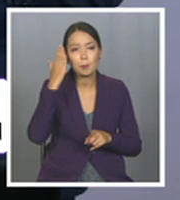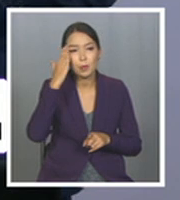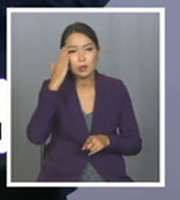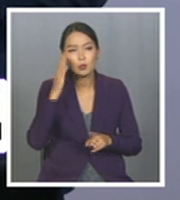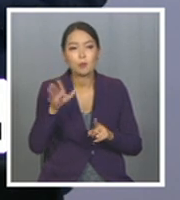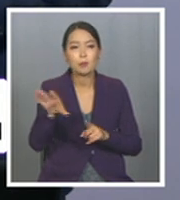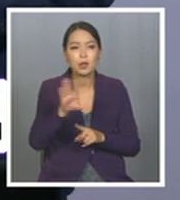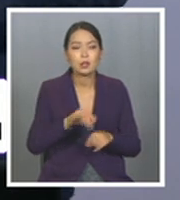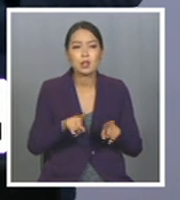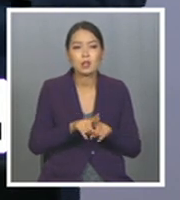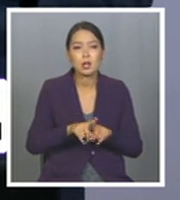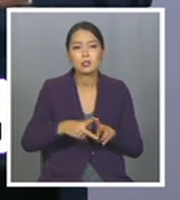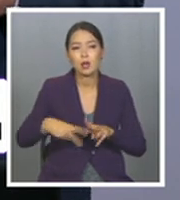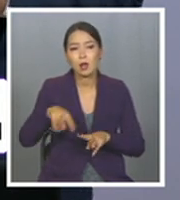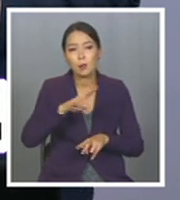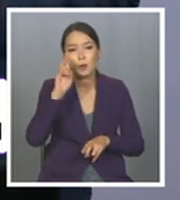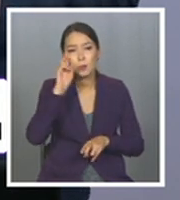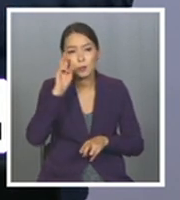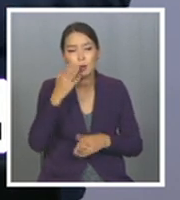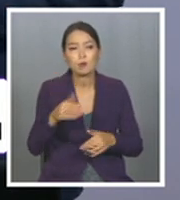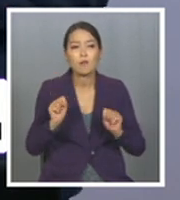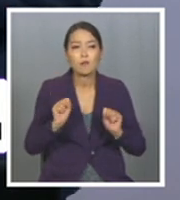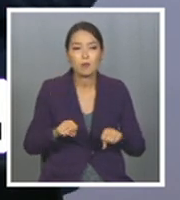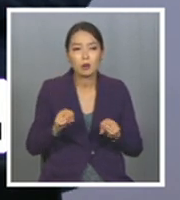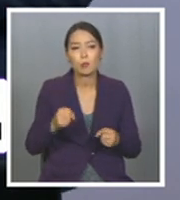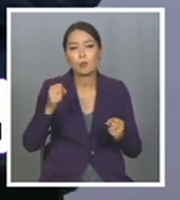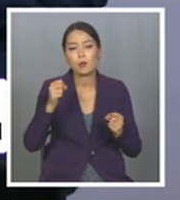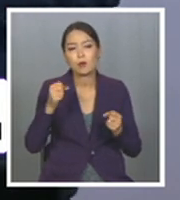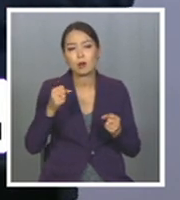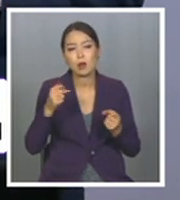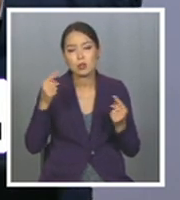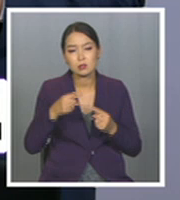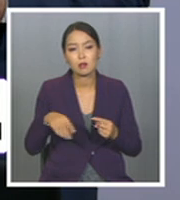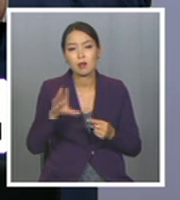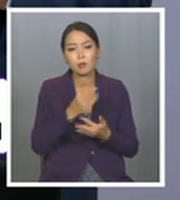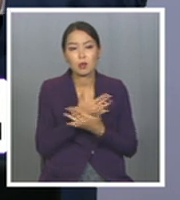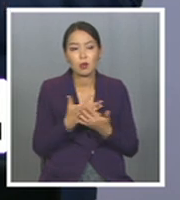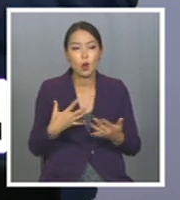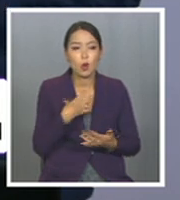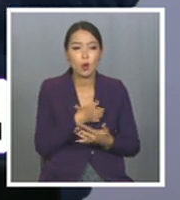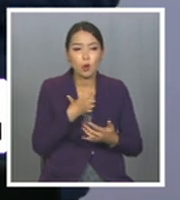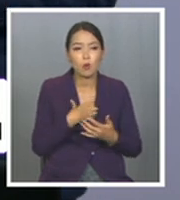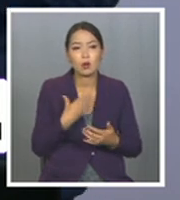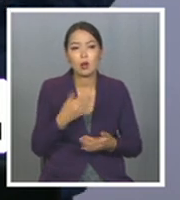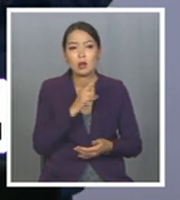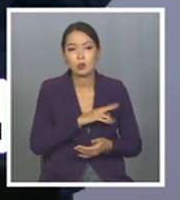әрбір мемлекеттің өзінің мүмкіндіктеріне сай шешуші рөл атқаратын болды.